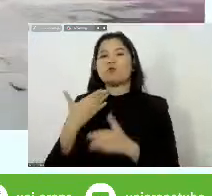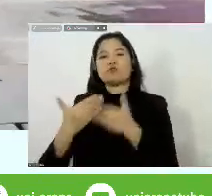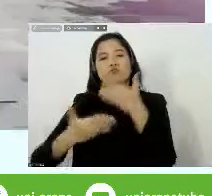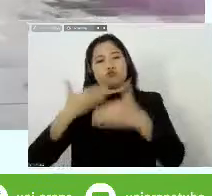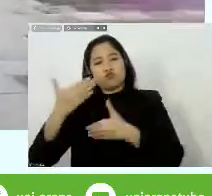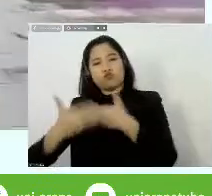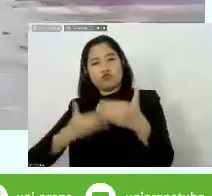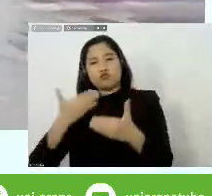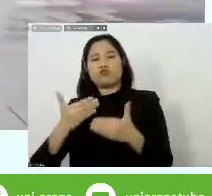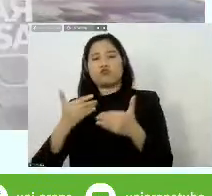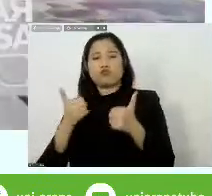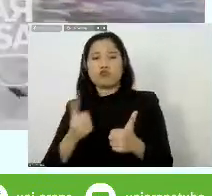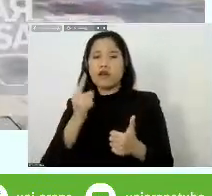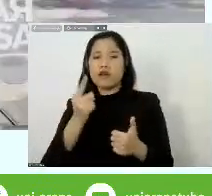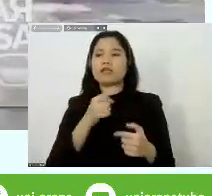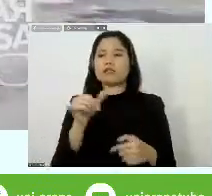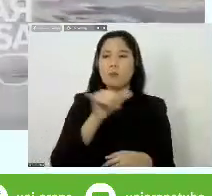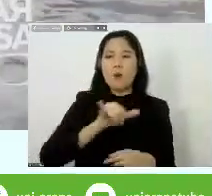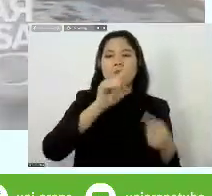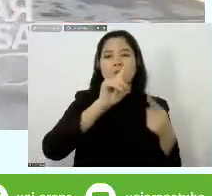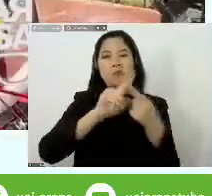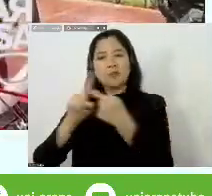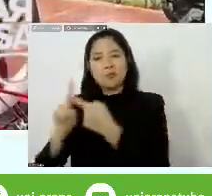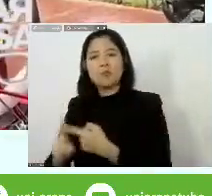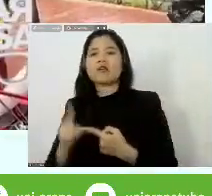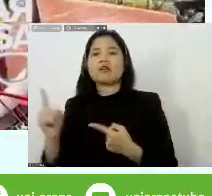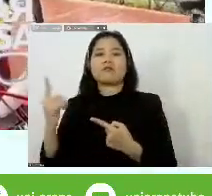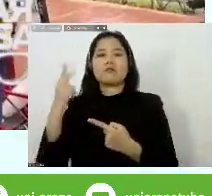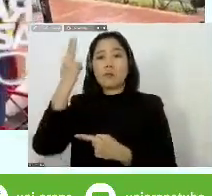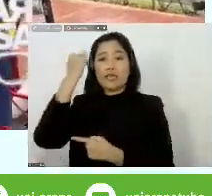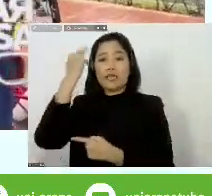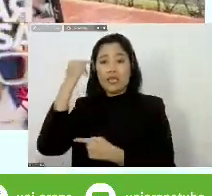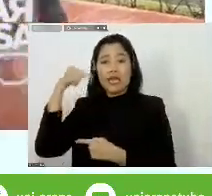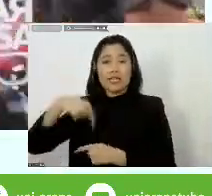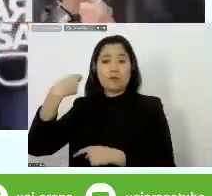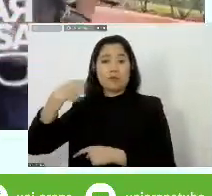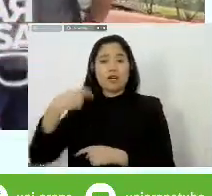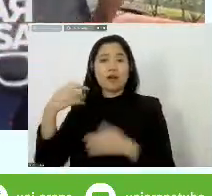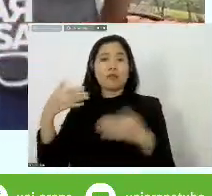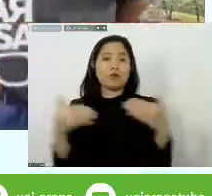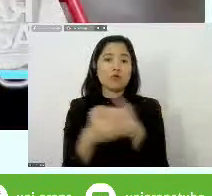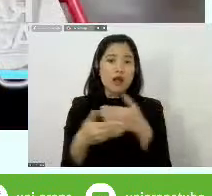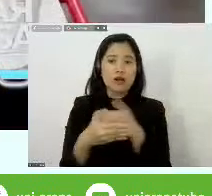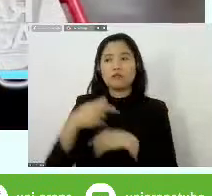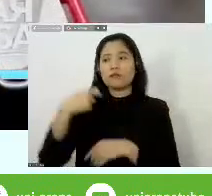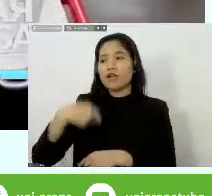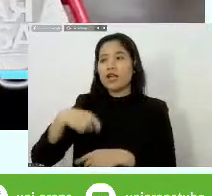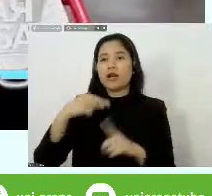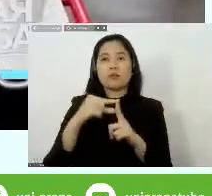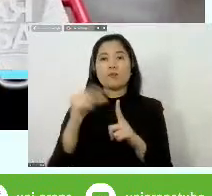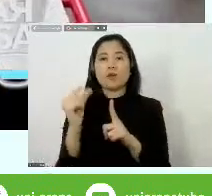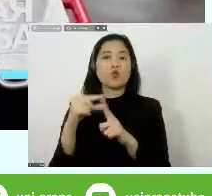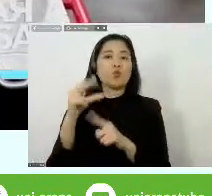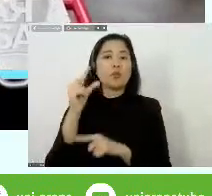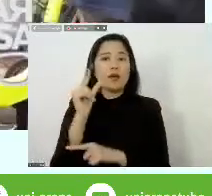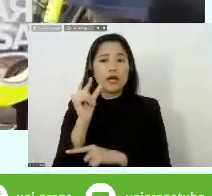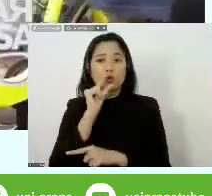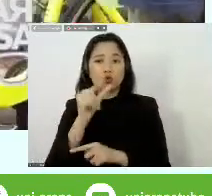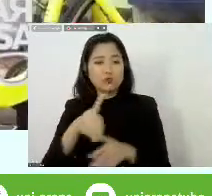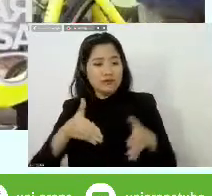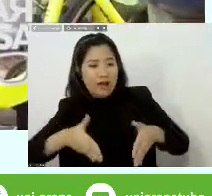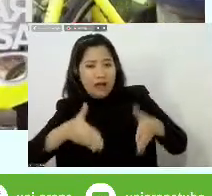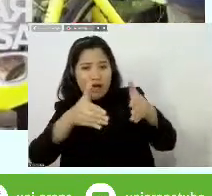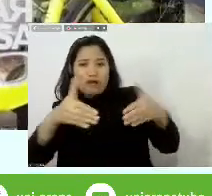bersama dengan teman-teman pemangku kebijakan dalam hal ini terutama adalah Kementerian Perhubungan kementerian PU PR untuk infrastruktur dan